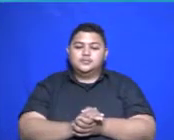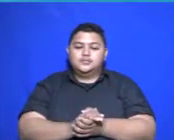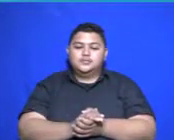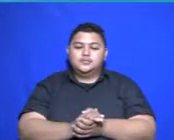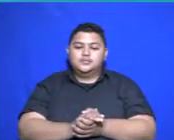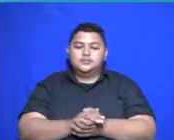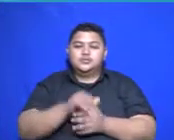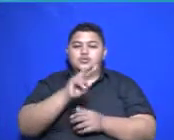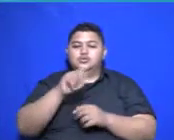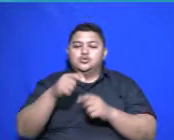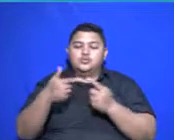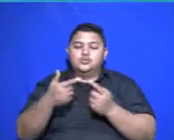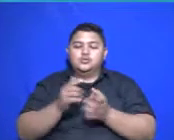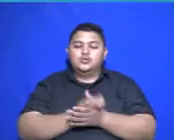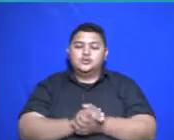2017,